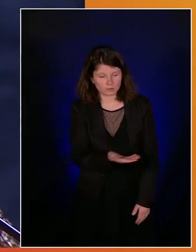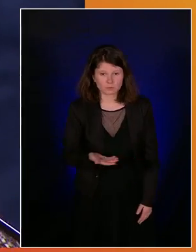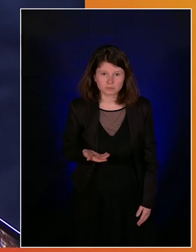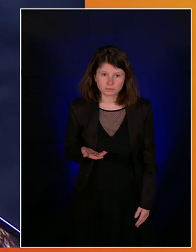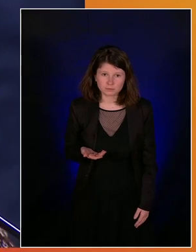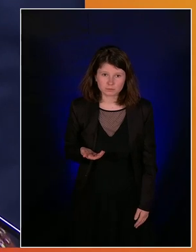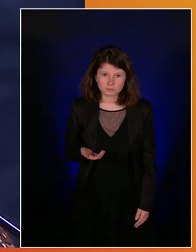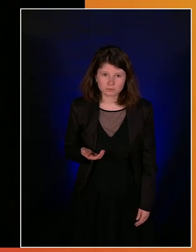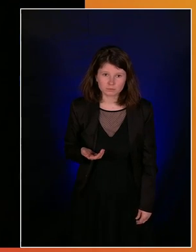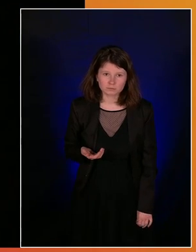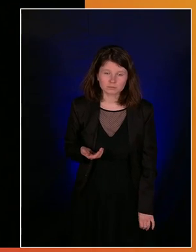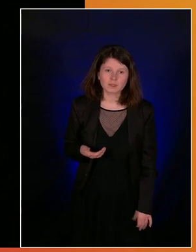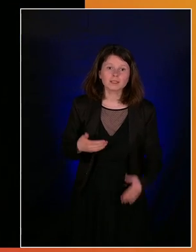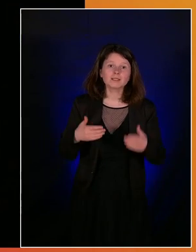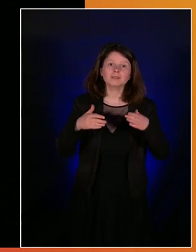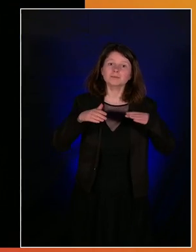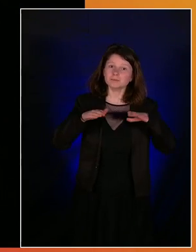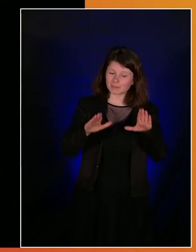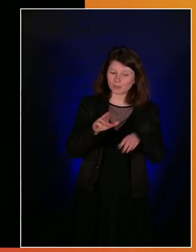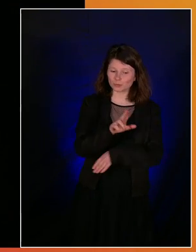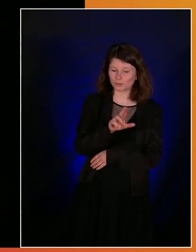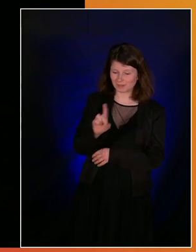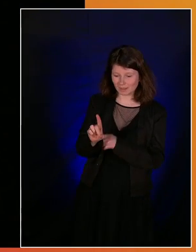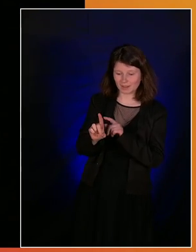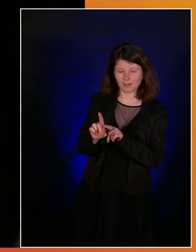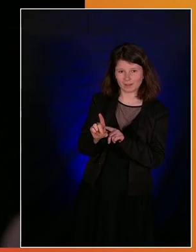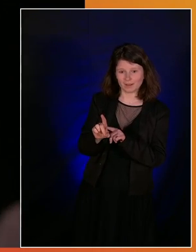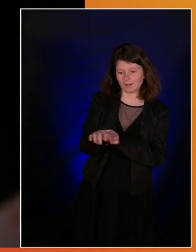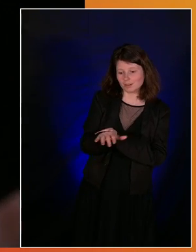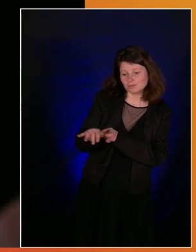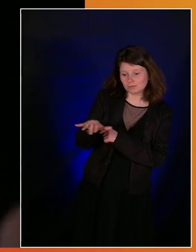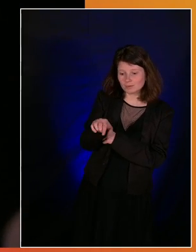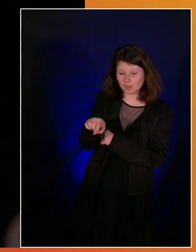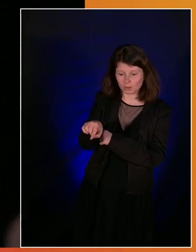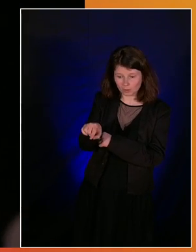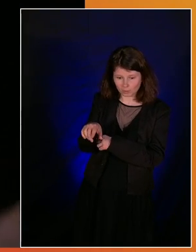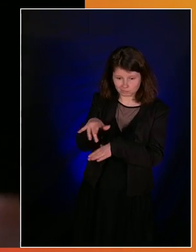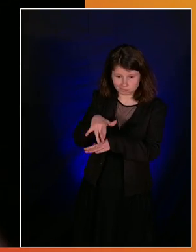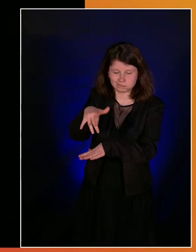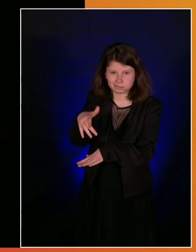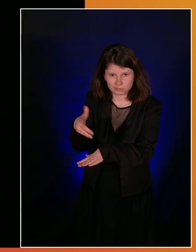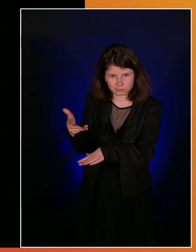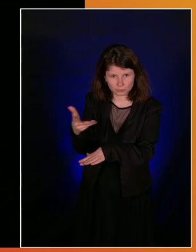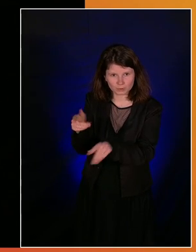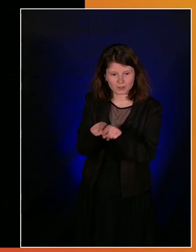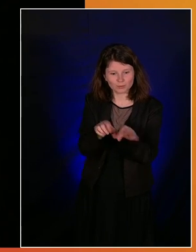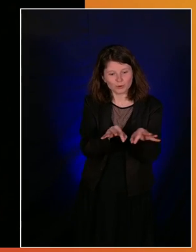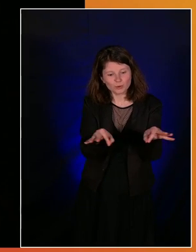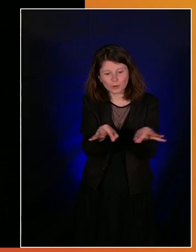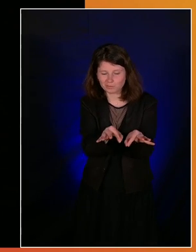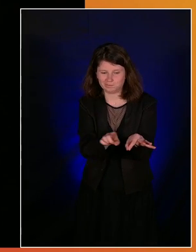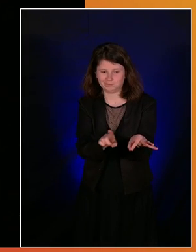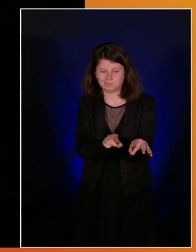arrivé mais ce que subit nos udé en voulant nous priver d'une mise à disposition de locaux c'est une offensive concertée